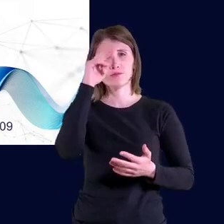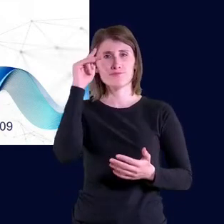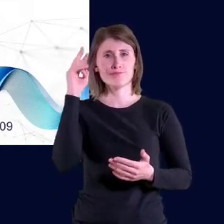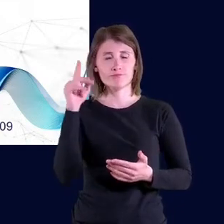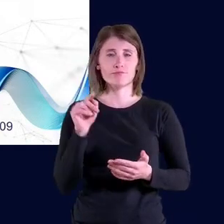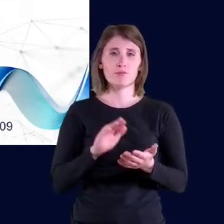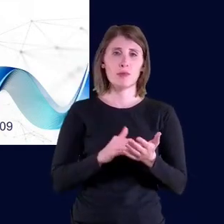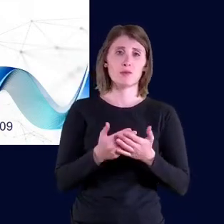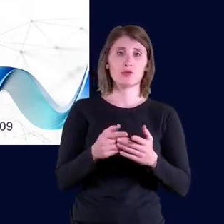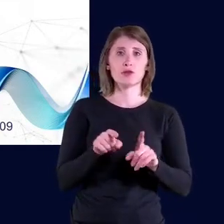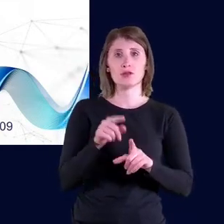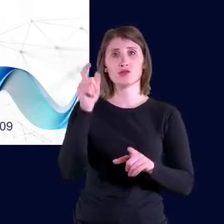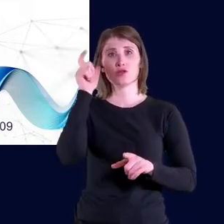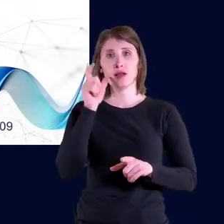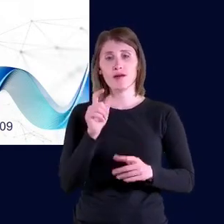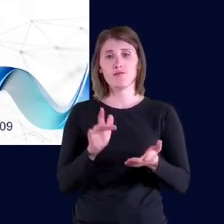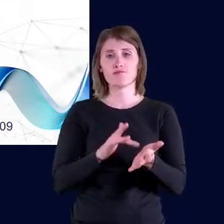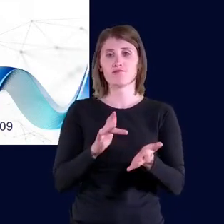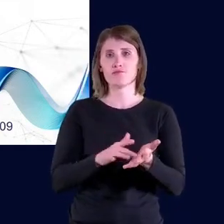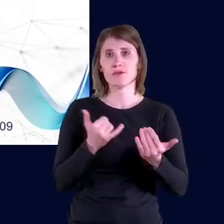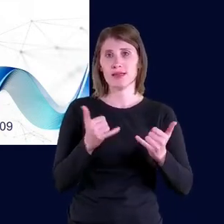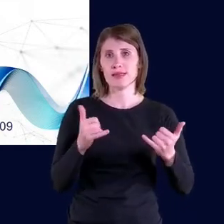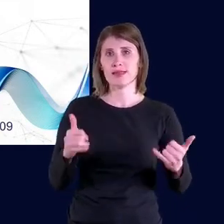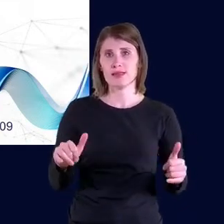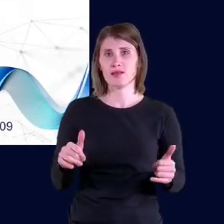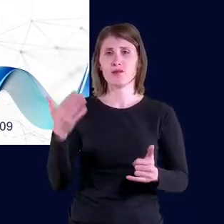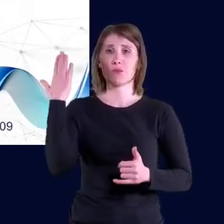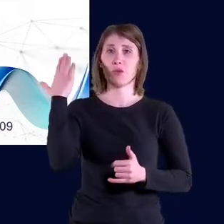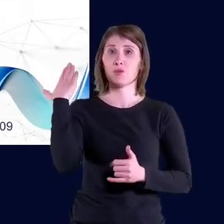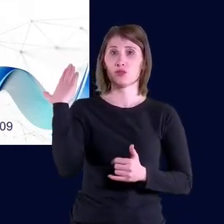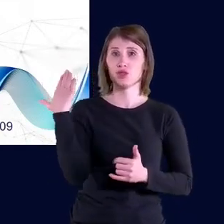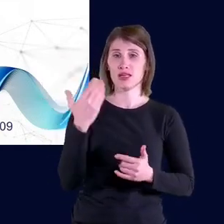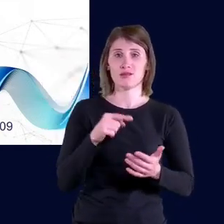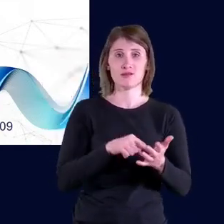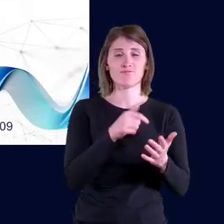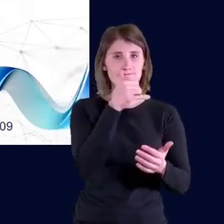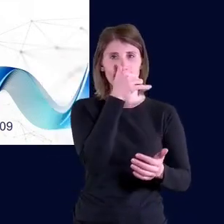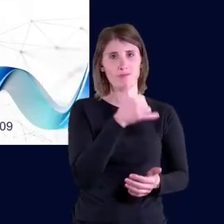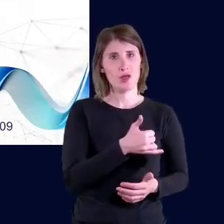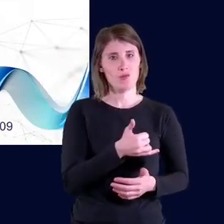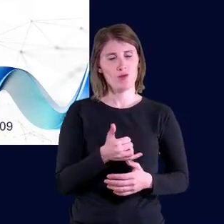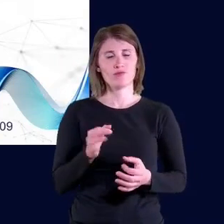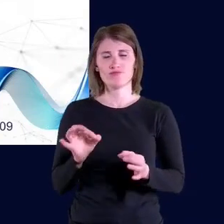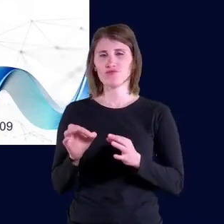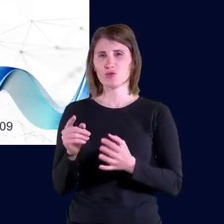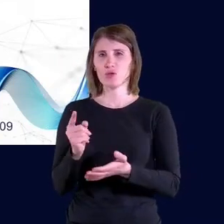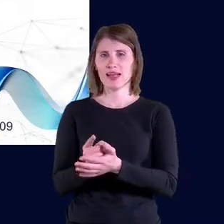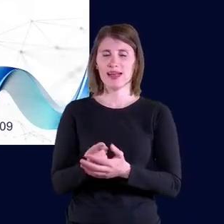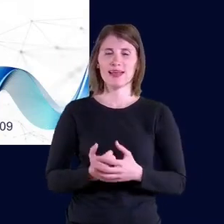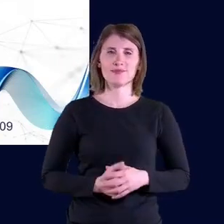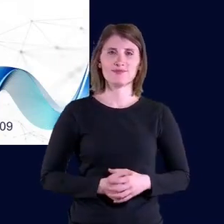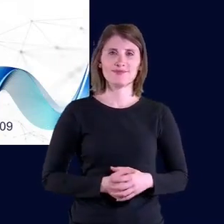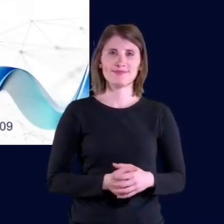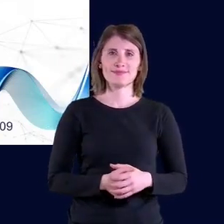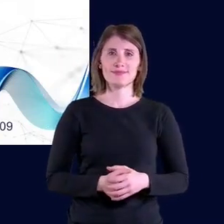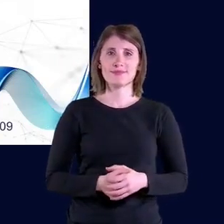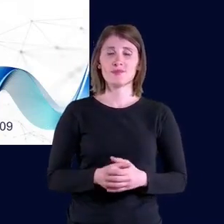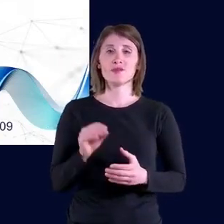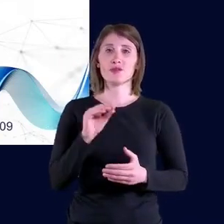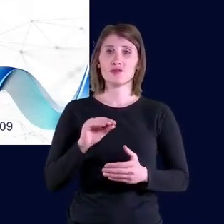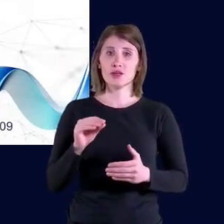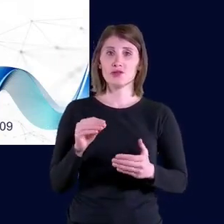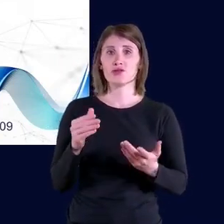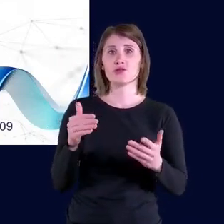urządzeniach mobilnych w odróżnieniu od poprzedniej wersji umożliwią one zostało jeszcze